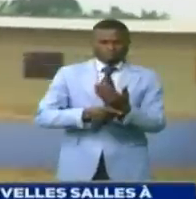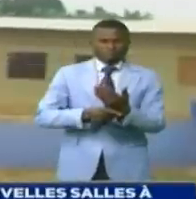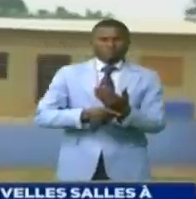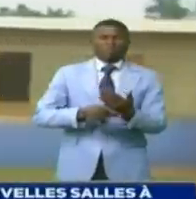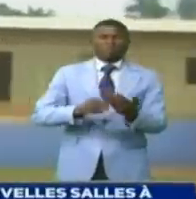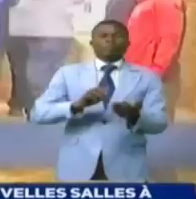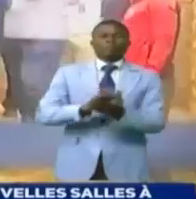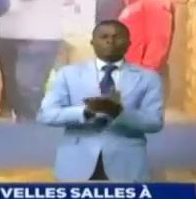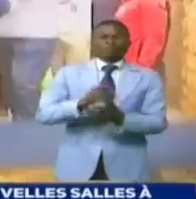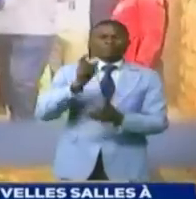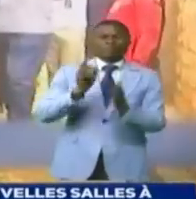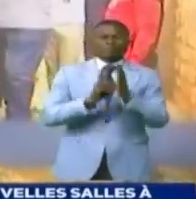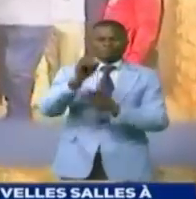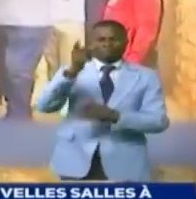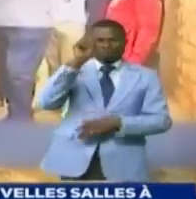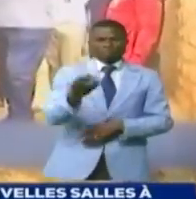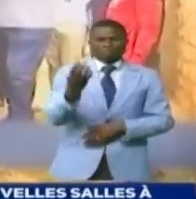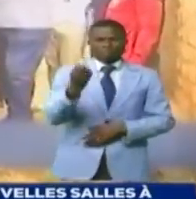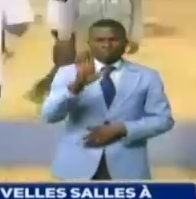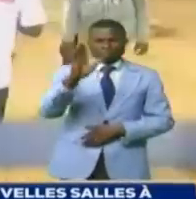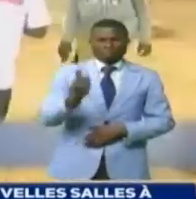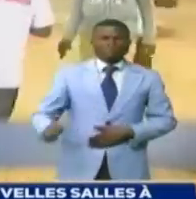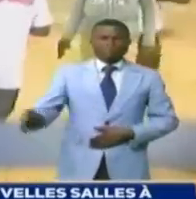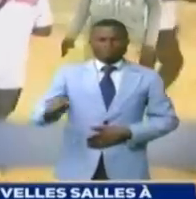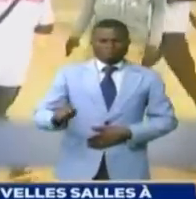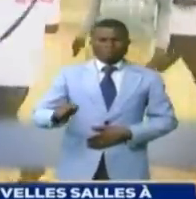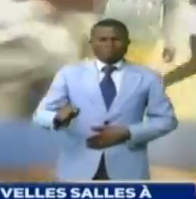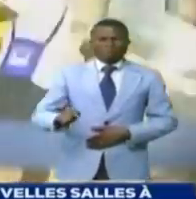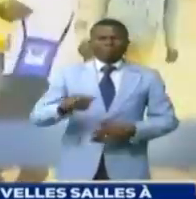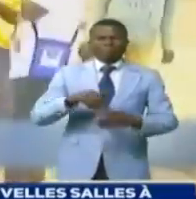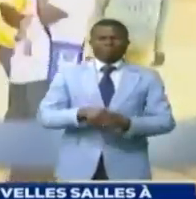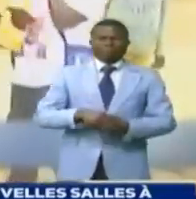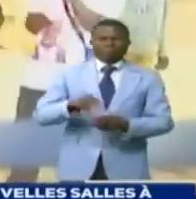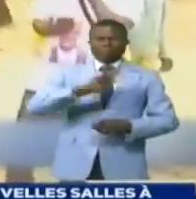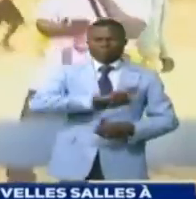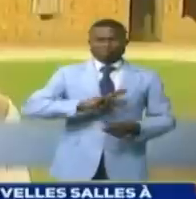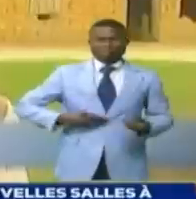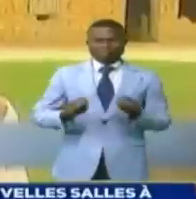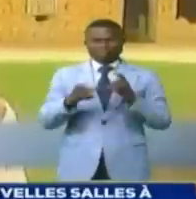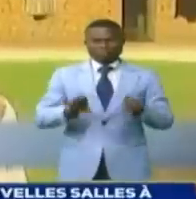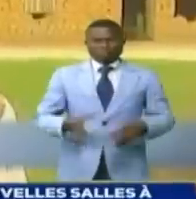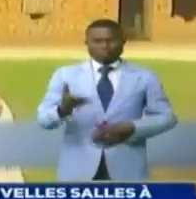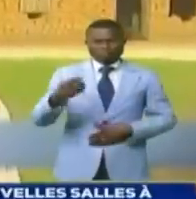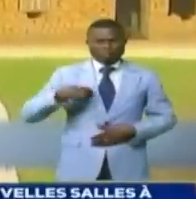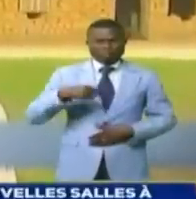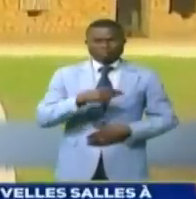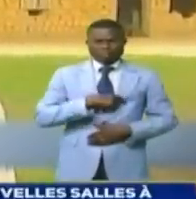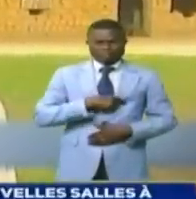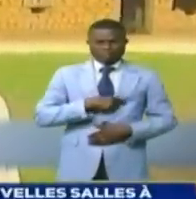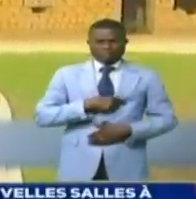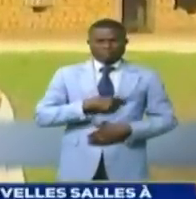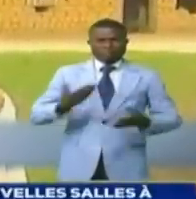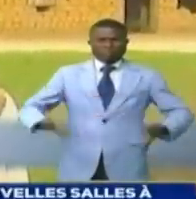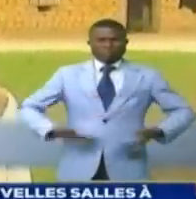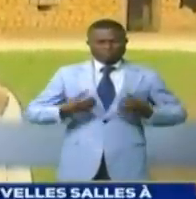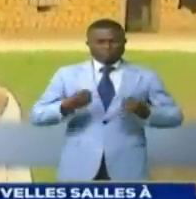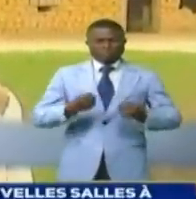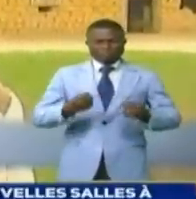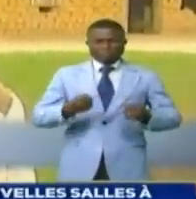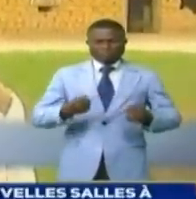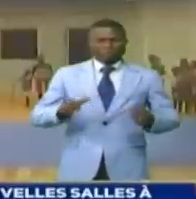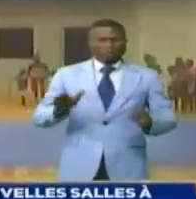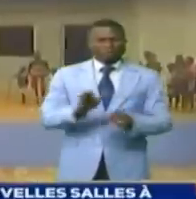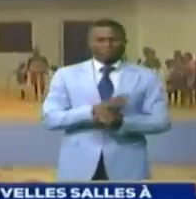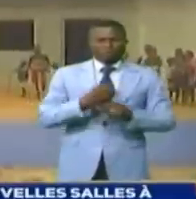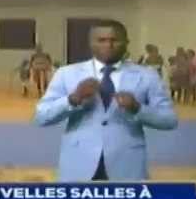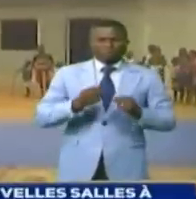réalisation du programme de développement des 145 territoires de la RDC. Nous sommes très ravis du geste